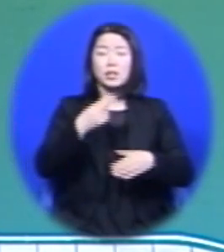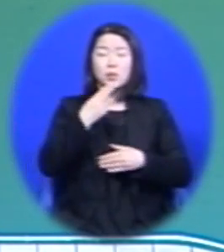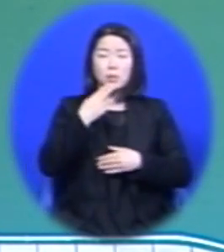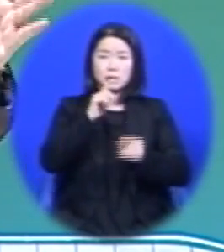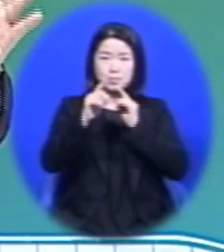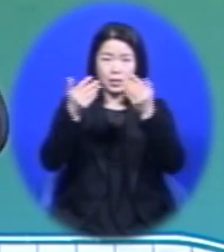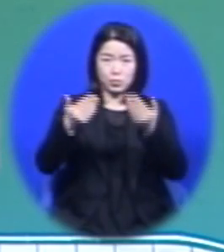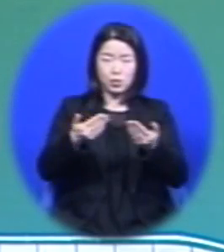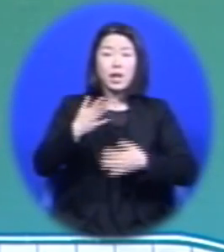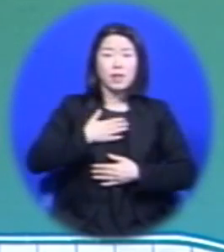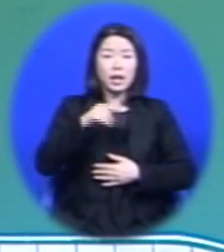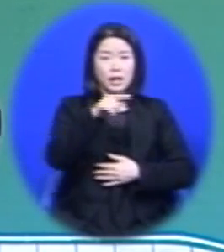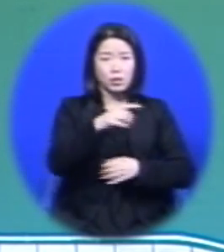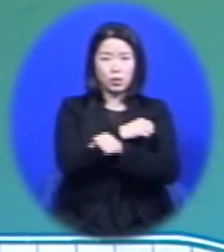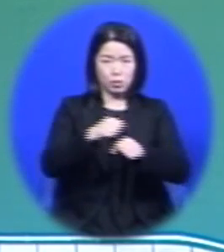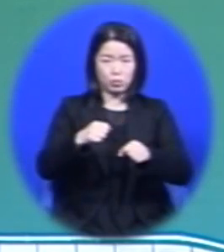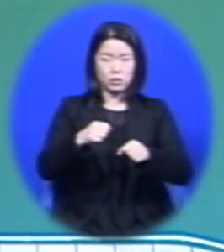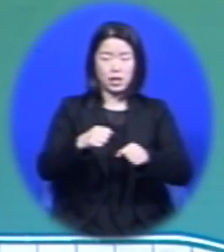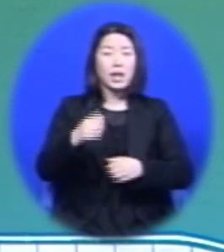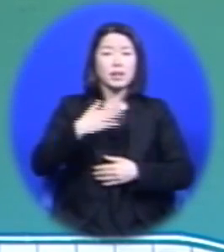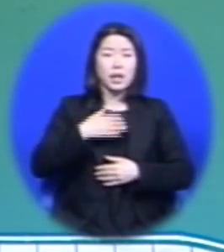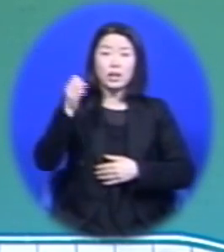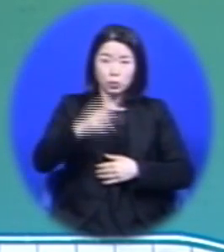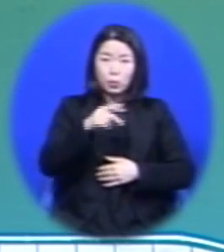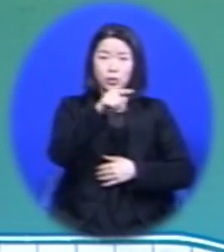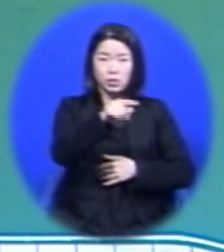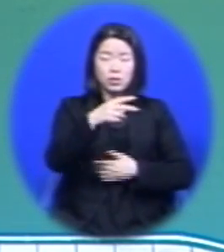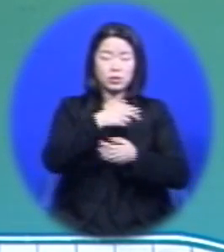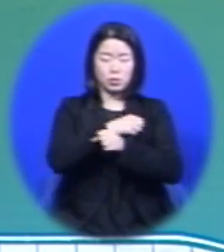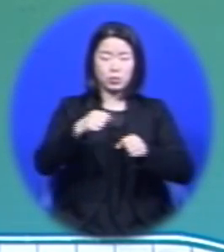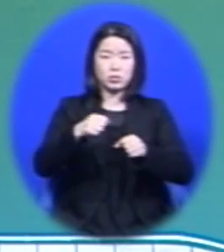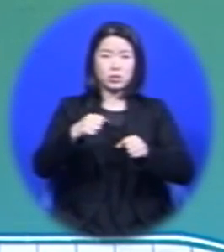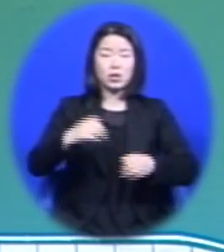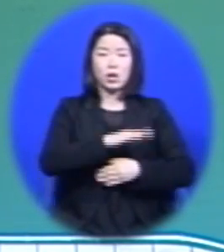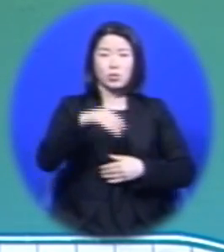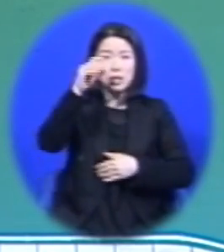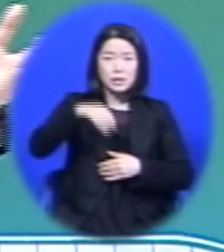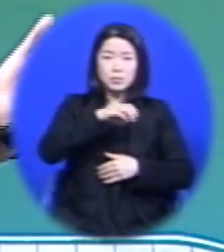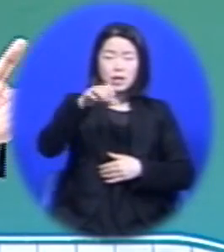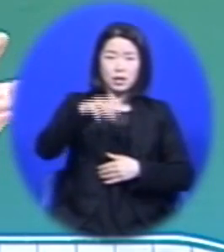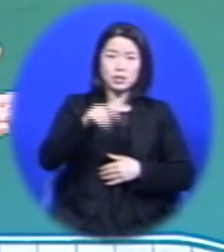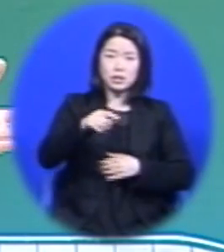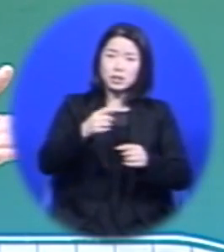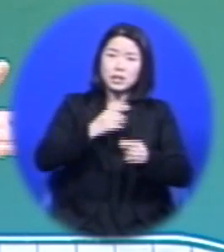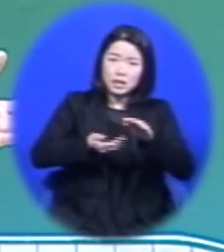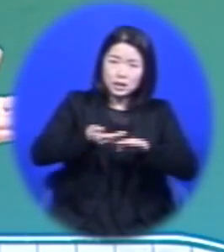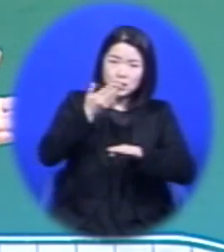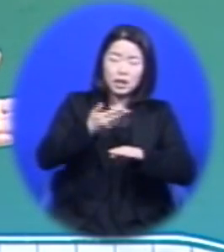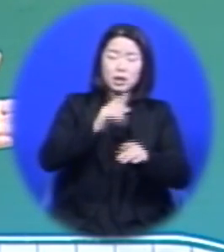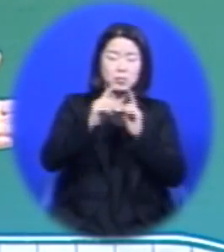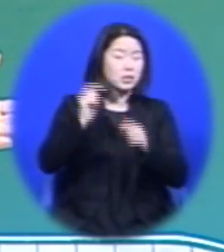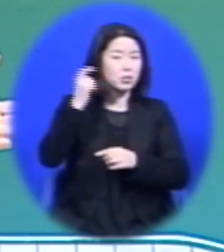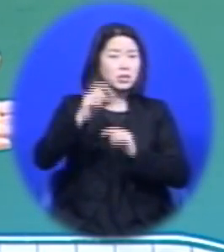말씀하십니다. 내가 너를 용서한다. 내가 너를 또 용서한다. 우리는 십자가에서 그 이상의 말씀을 듣지